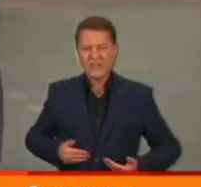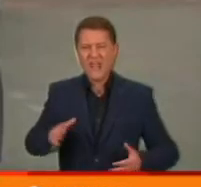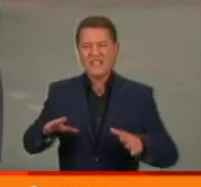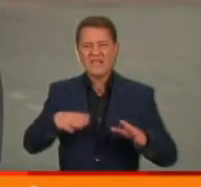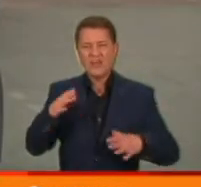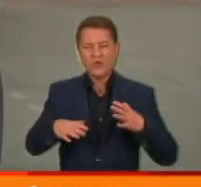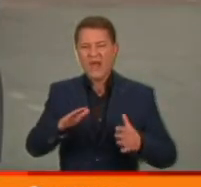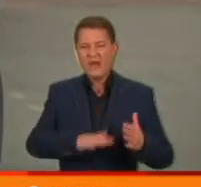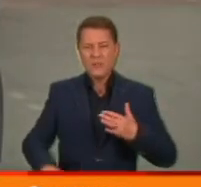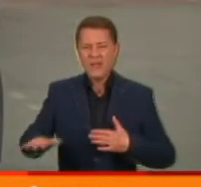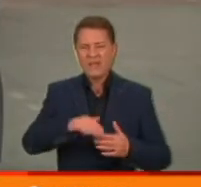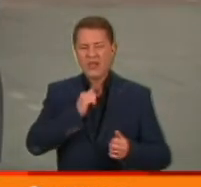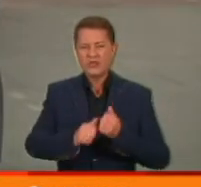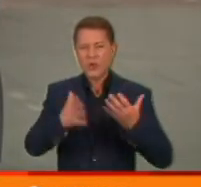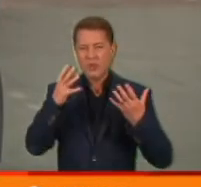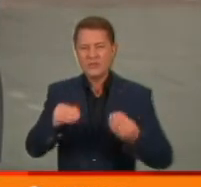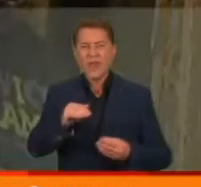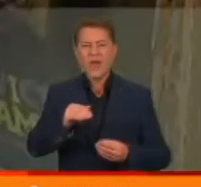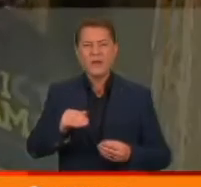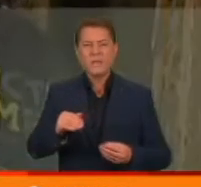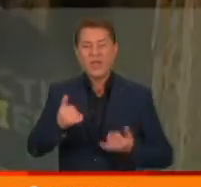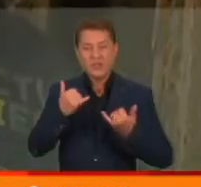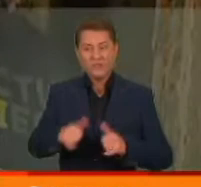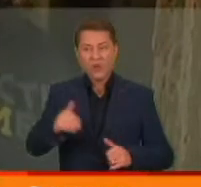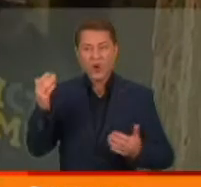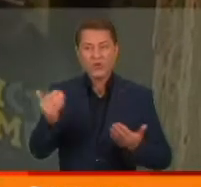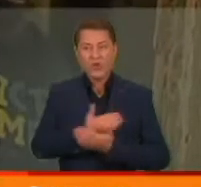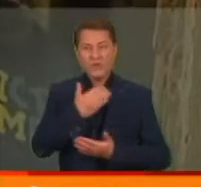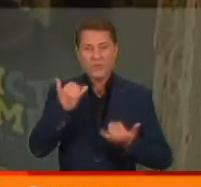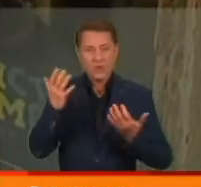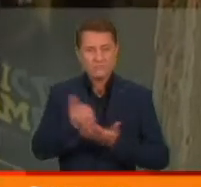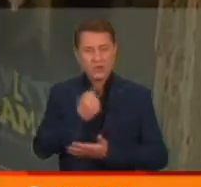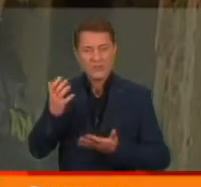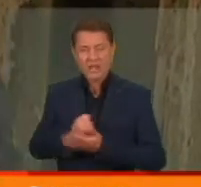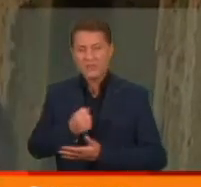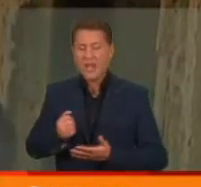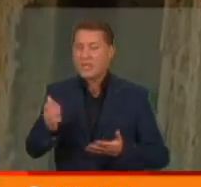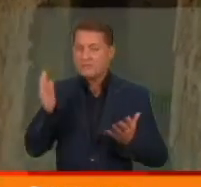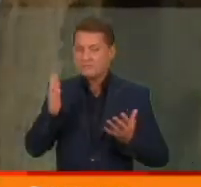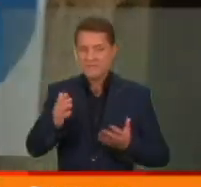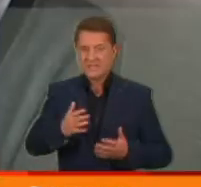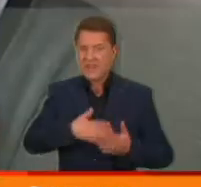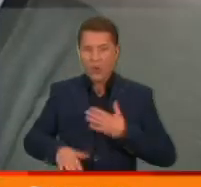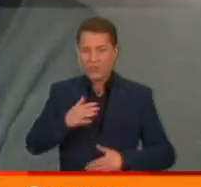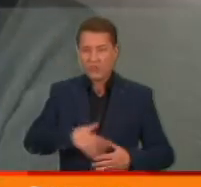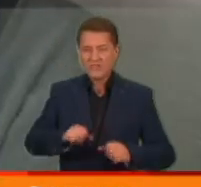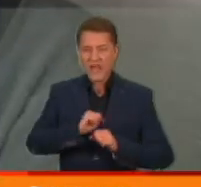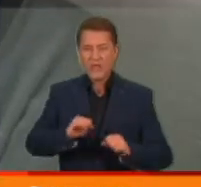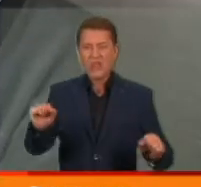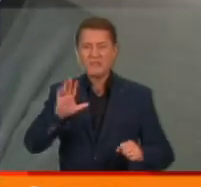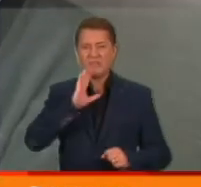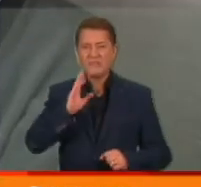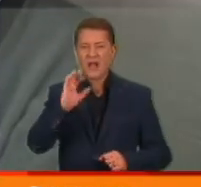тренувальних майданчиках. Щодня дивує тренерку новими досягненнями. А та не припиняє захоплюватися героїзмом дівчини. Катя